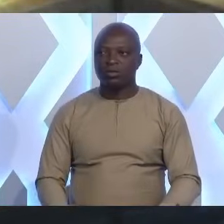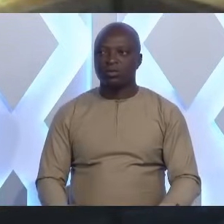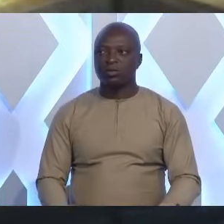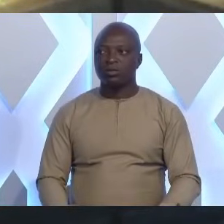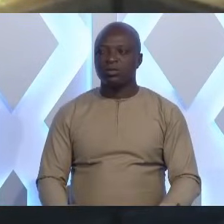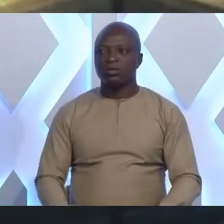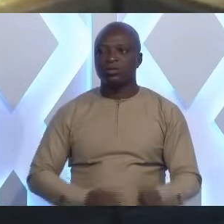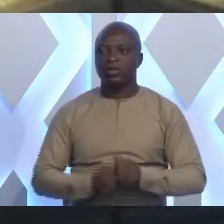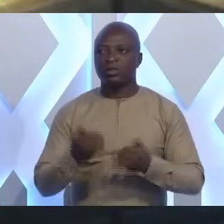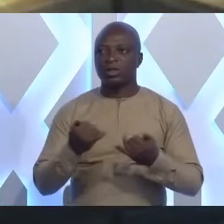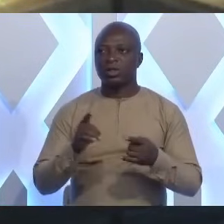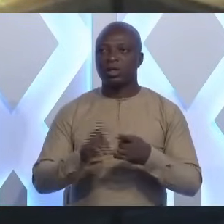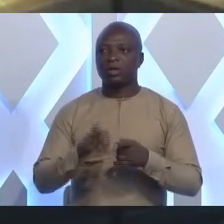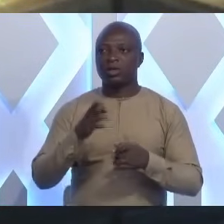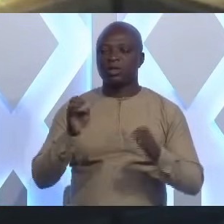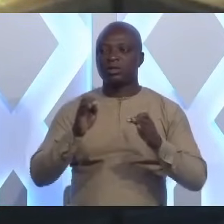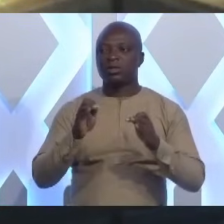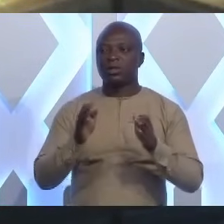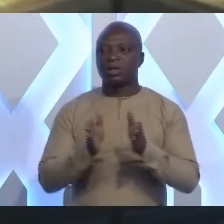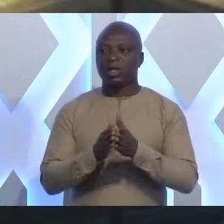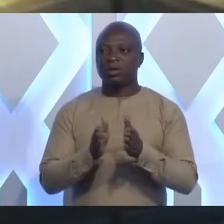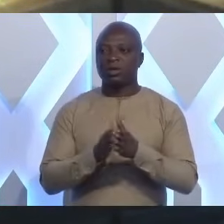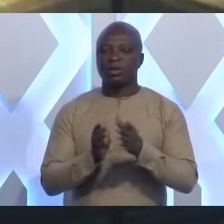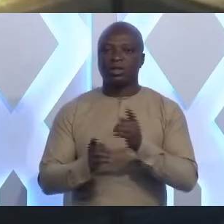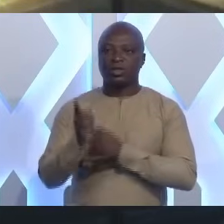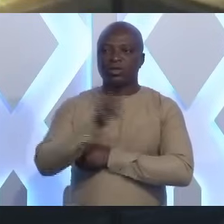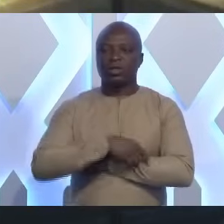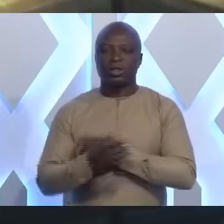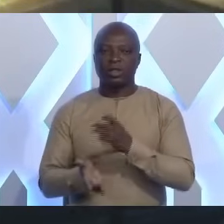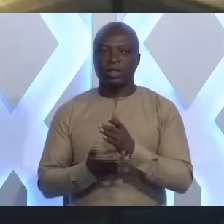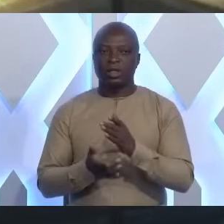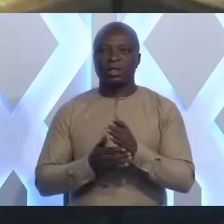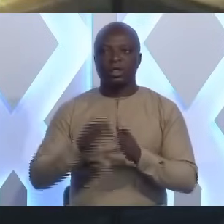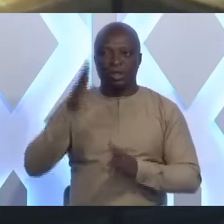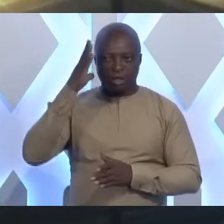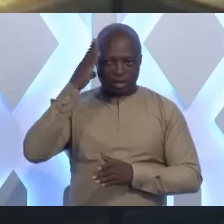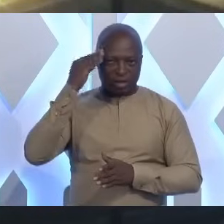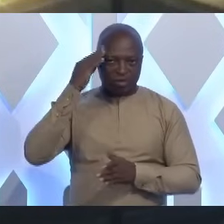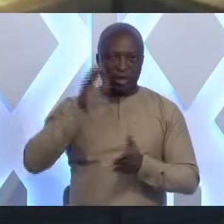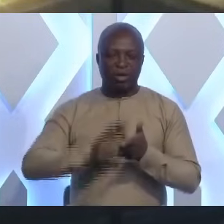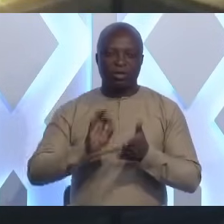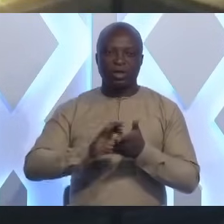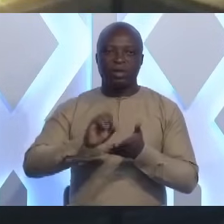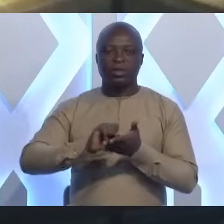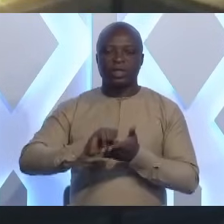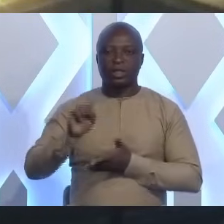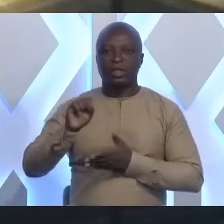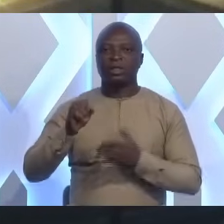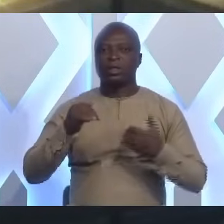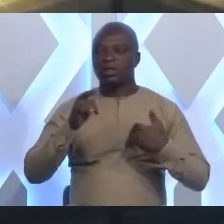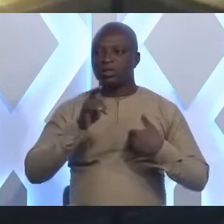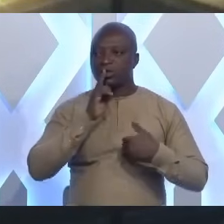Passons maintenant à la troisième session des journées techniques des experts comptables stagiaires. Ils sont